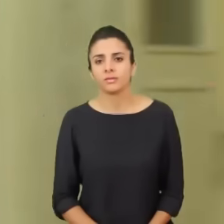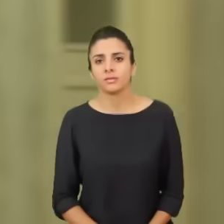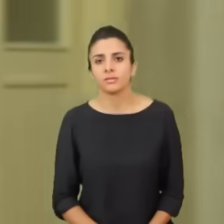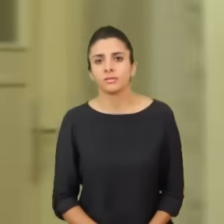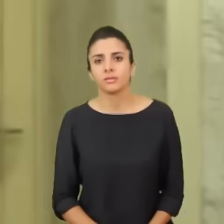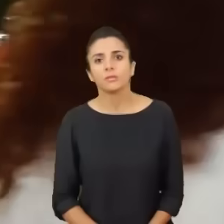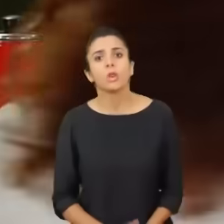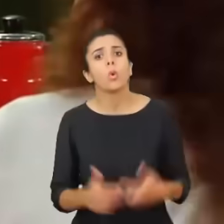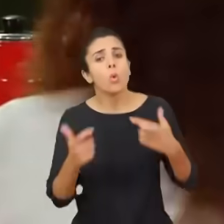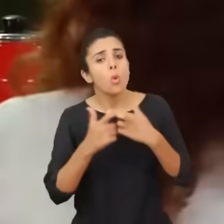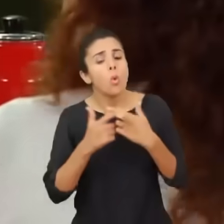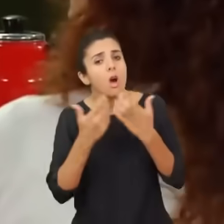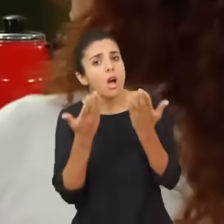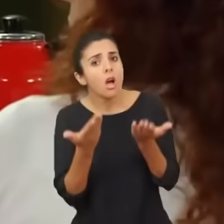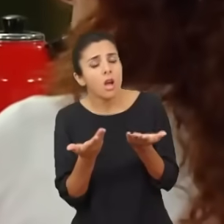Rukiye!